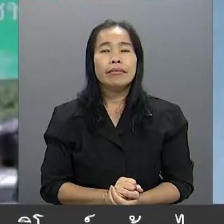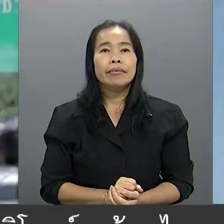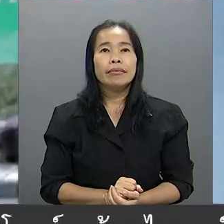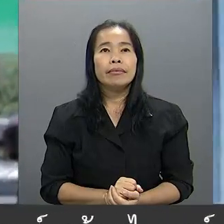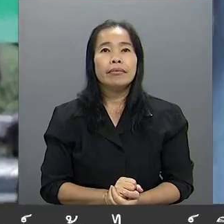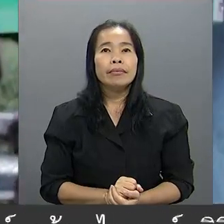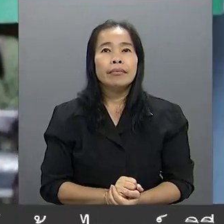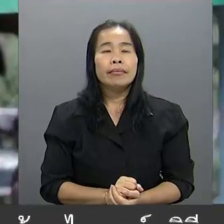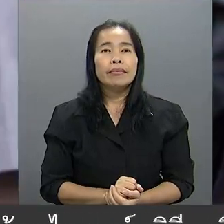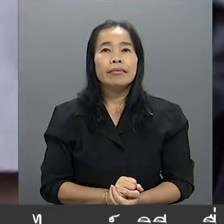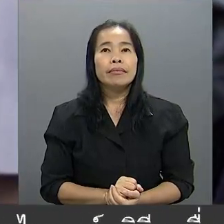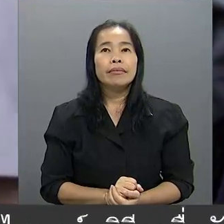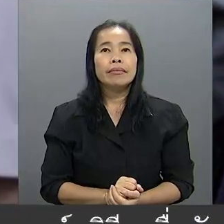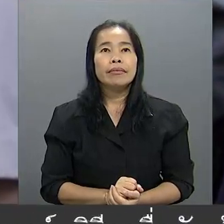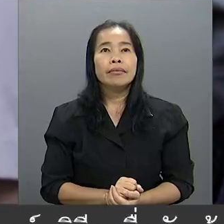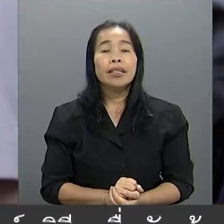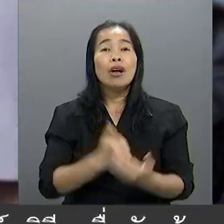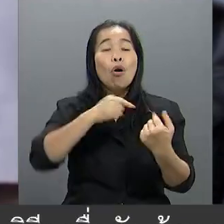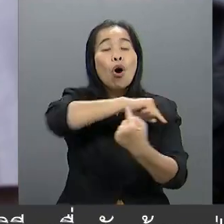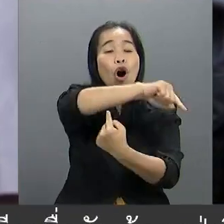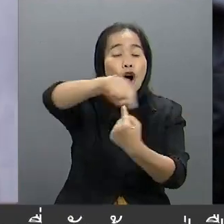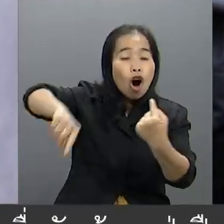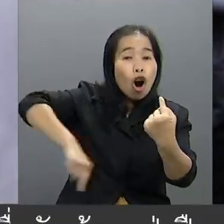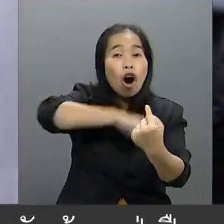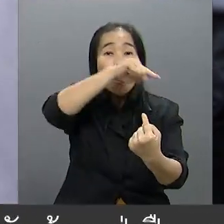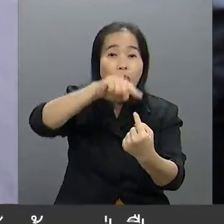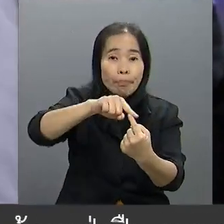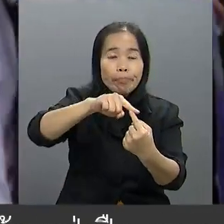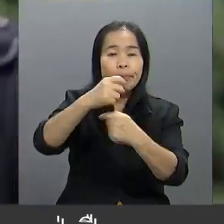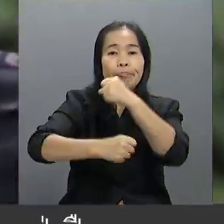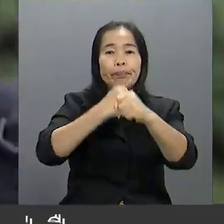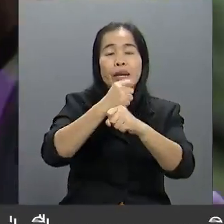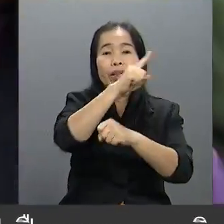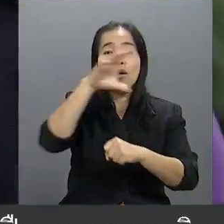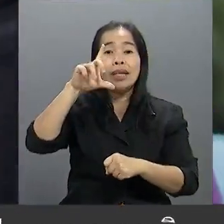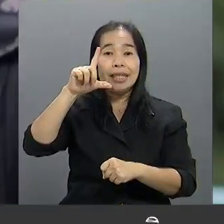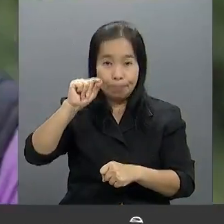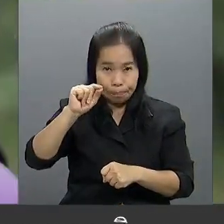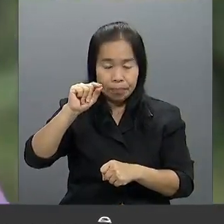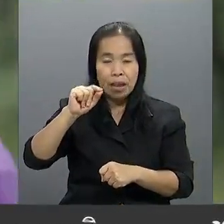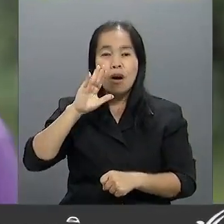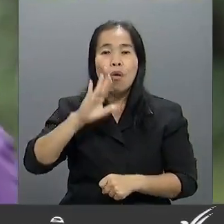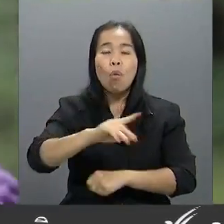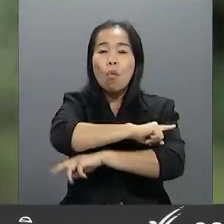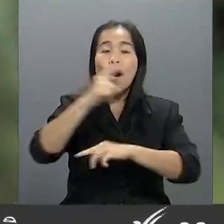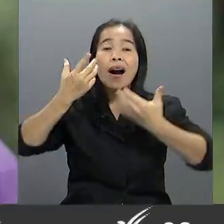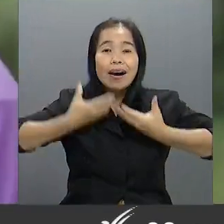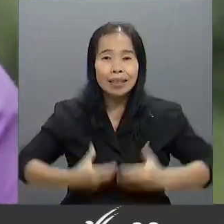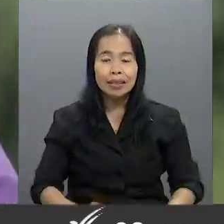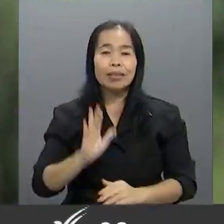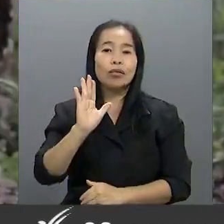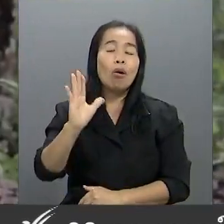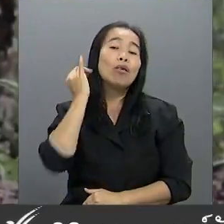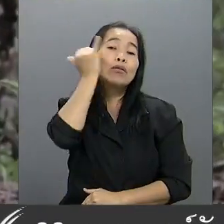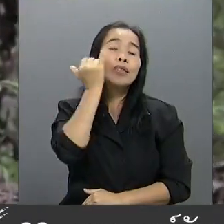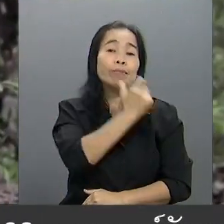และเนื่องในวาระครบรอบ120ปีวันคล้ายวันพระราชสมภพสมเด็จพระศรีนครินทราบรมราชชนนีเมื่อ